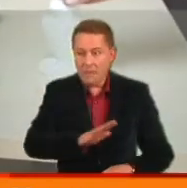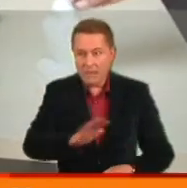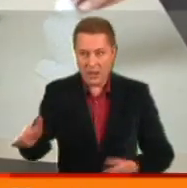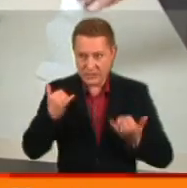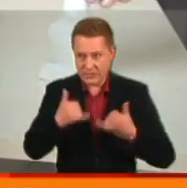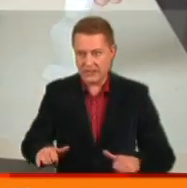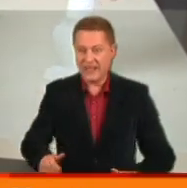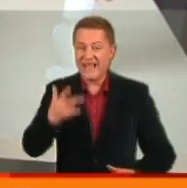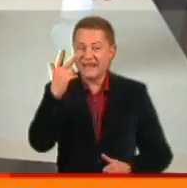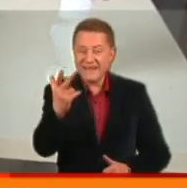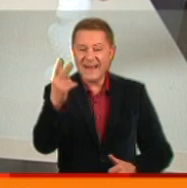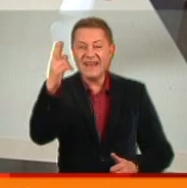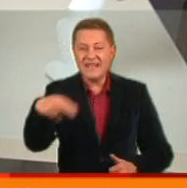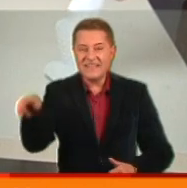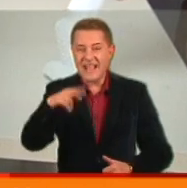кого схоже?